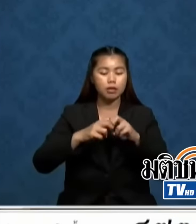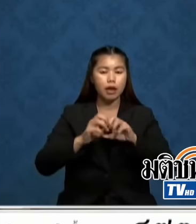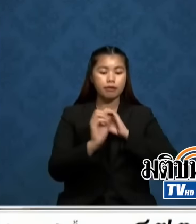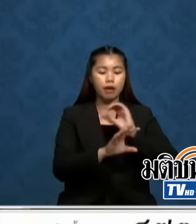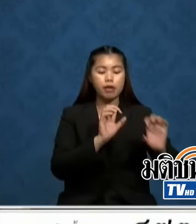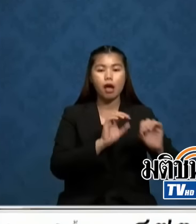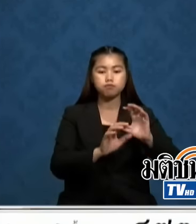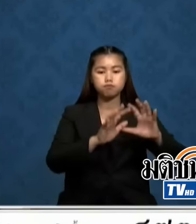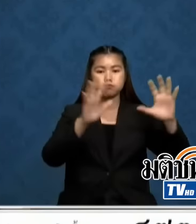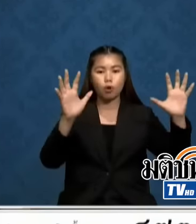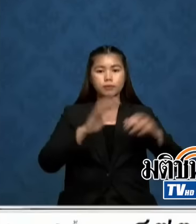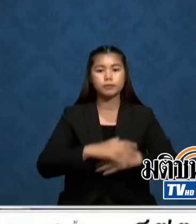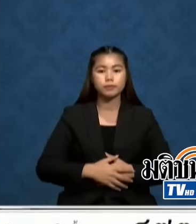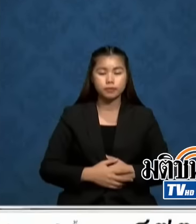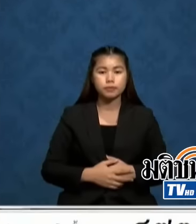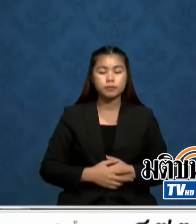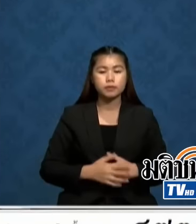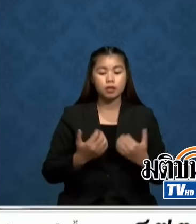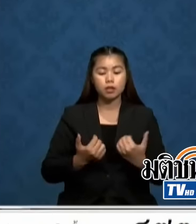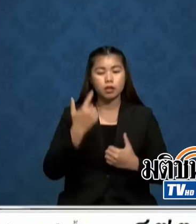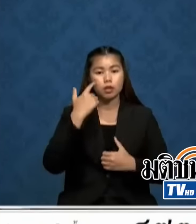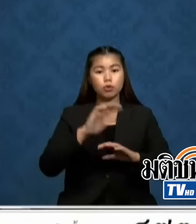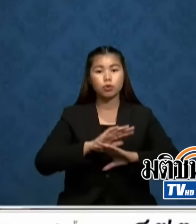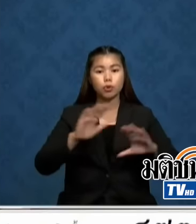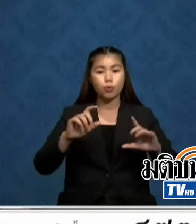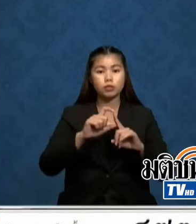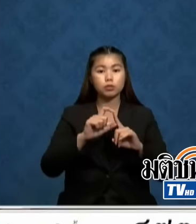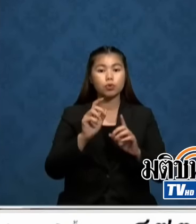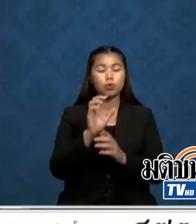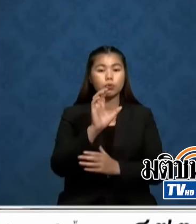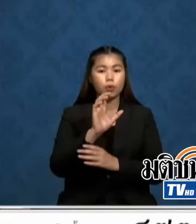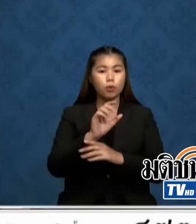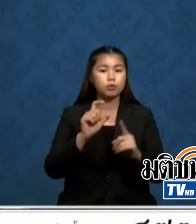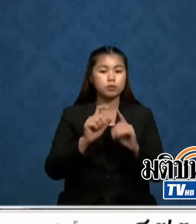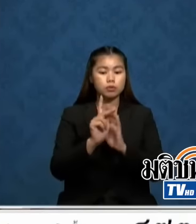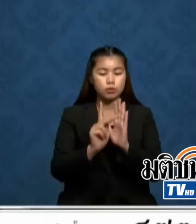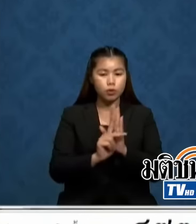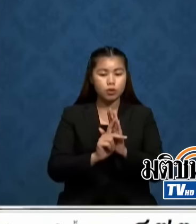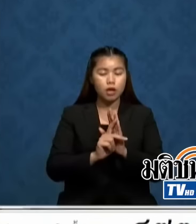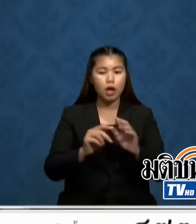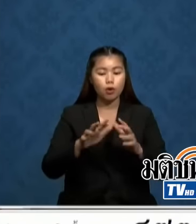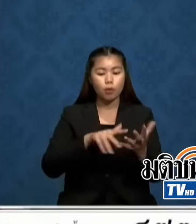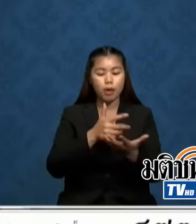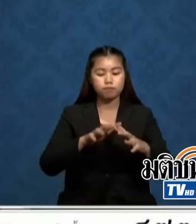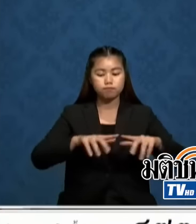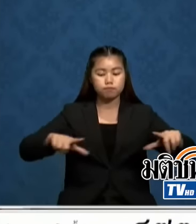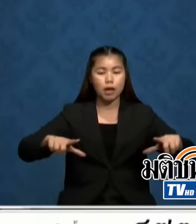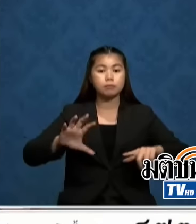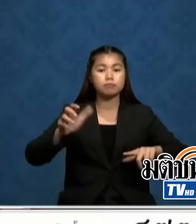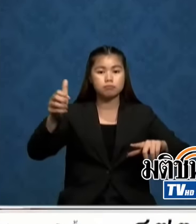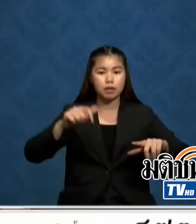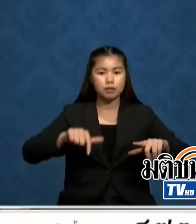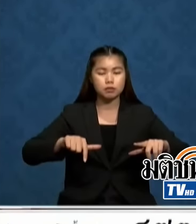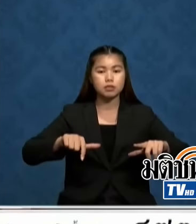ล้นเมืองโดยให้ยกเว้นการบังคับใช้กฎกระทรวงให้ใช้บังคับผังเมืองรวมตามกฎหมายว่าด้วยผัง